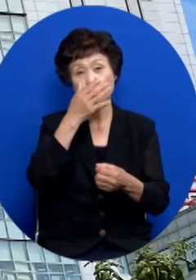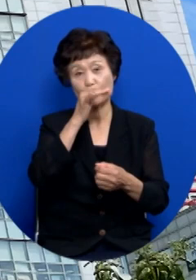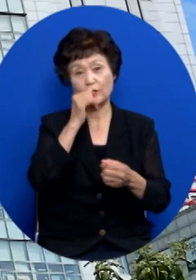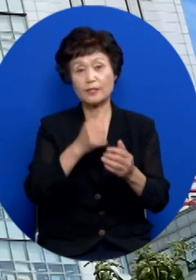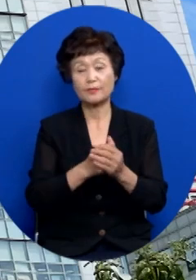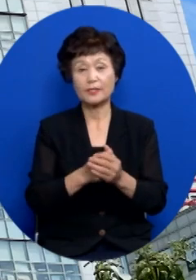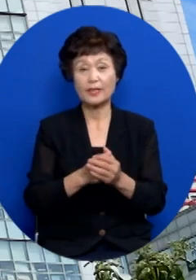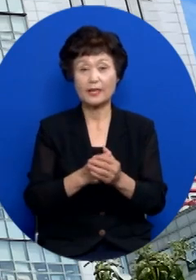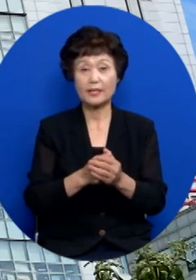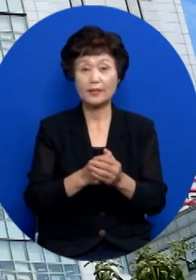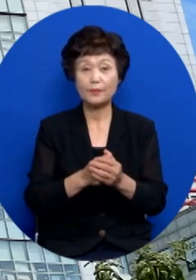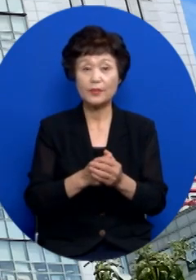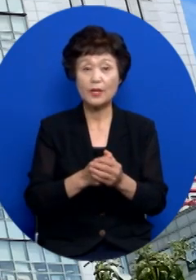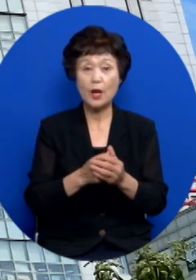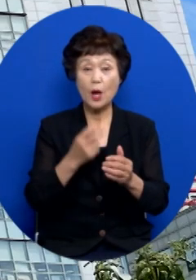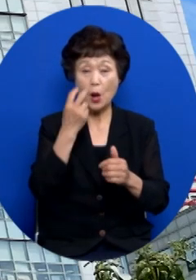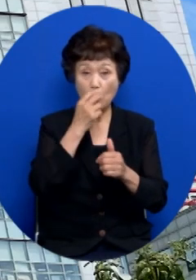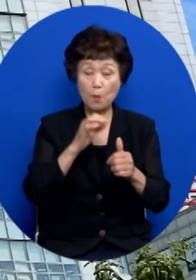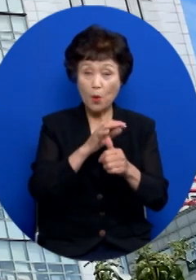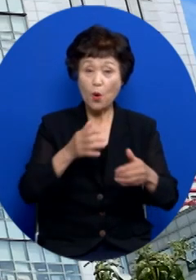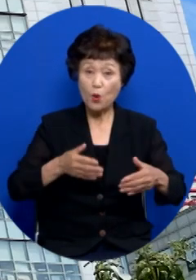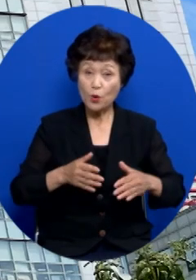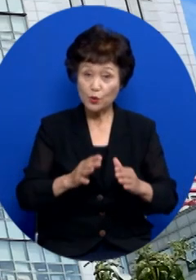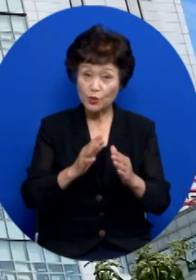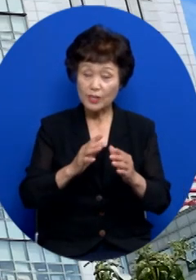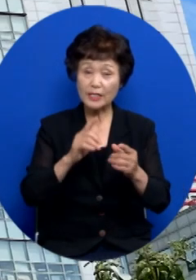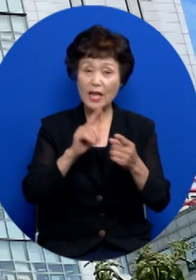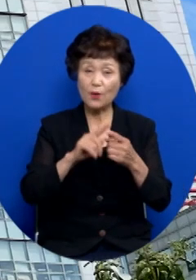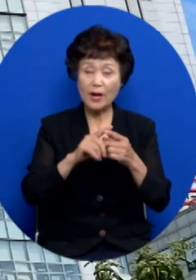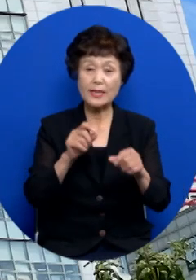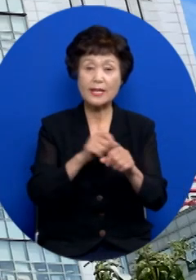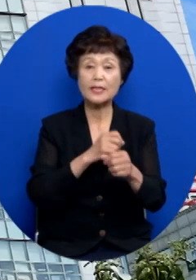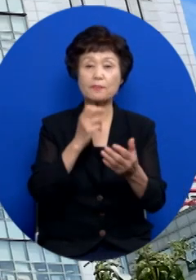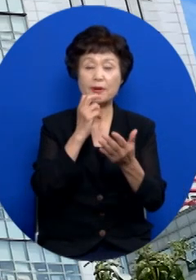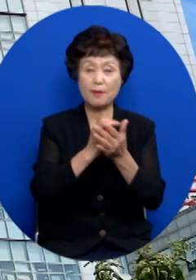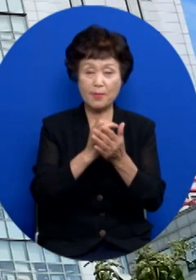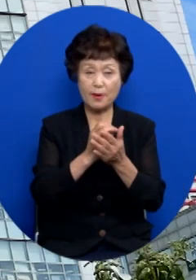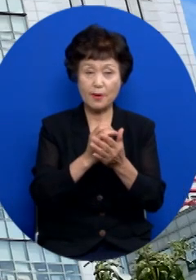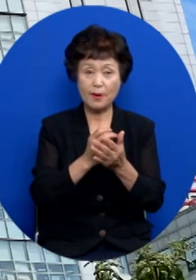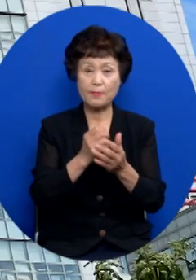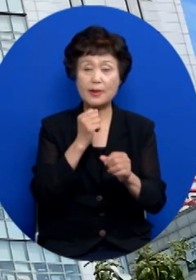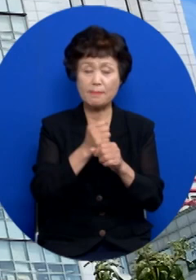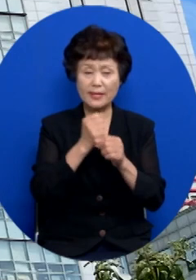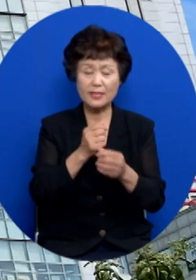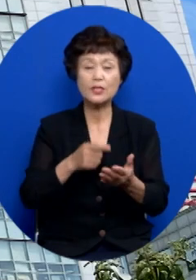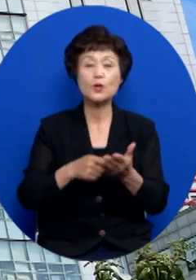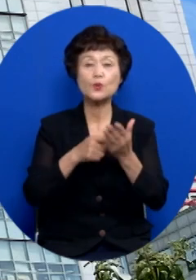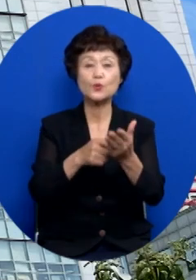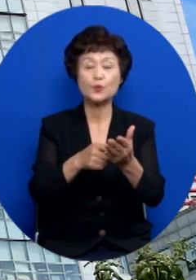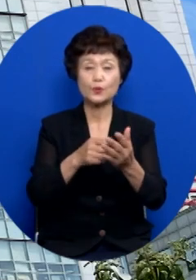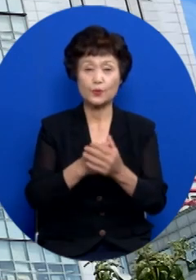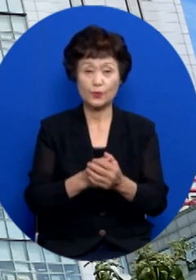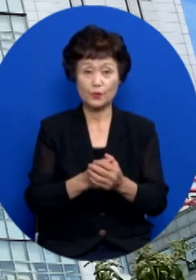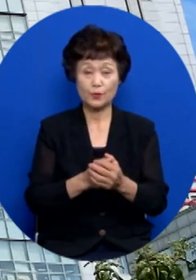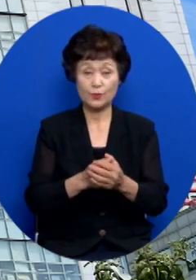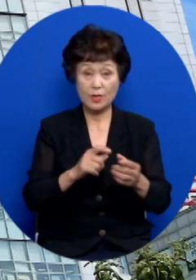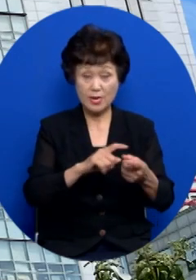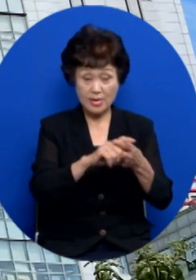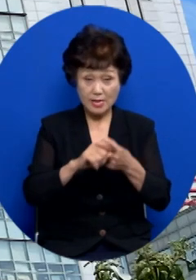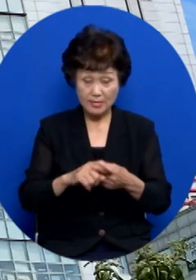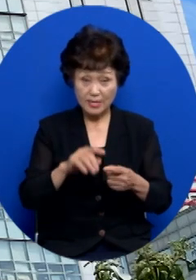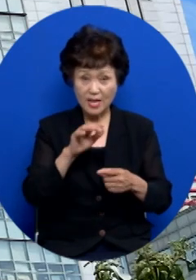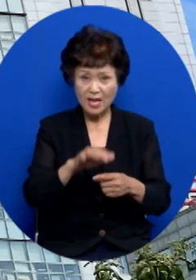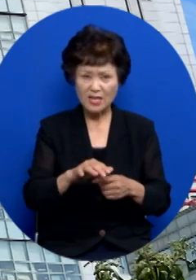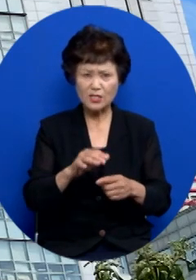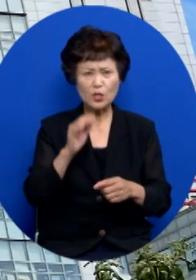기독시민단체로 구성된 보호출산법 시민연대가 보호출산에 관한 특별법 제정을 촉구하고 나섰습니다. 연대는 최근 수원